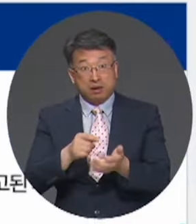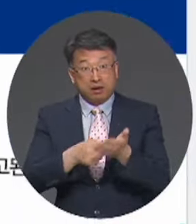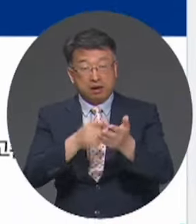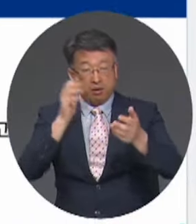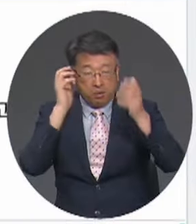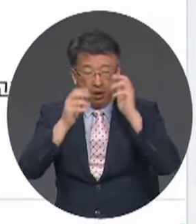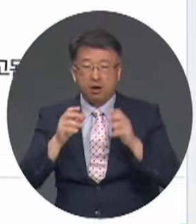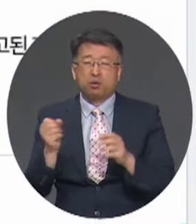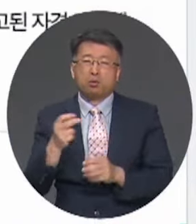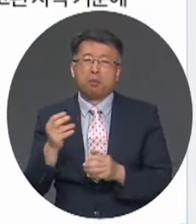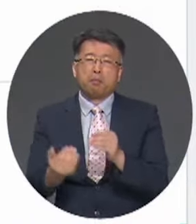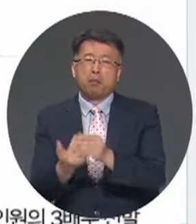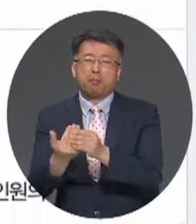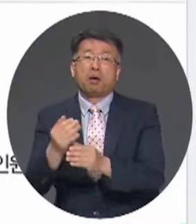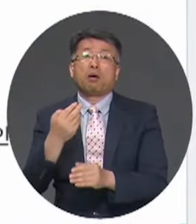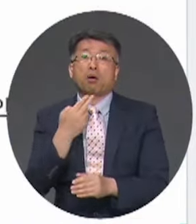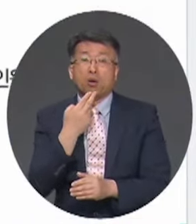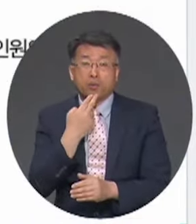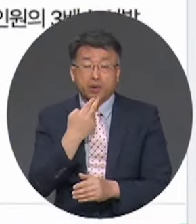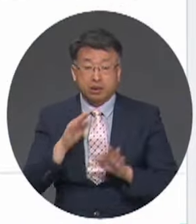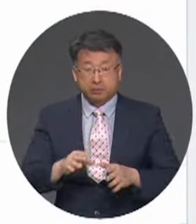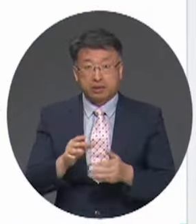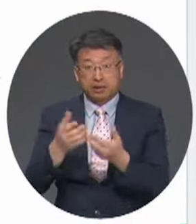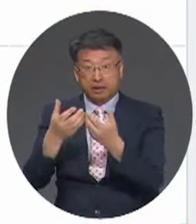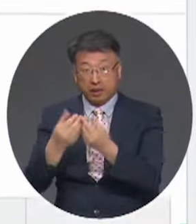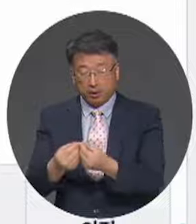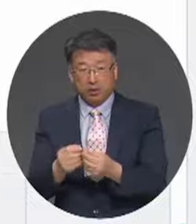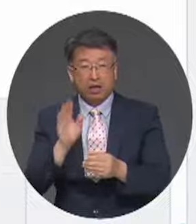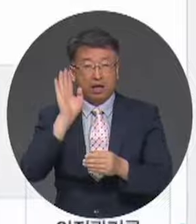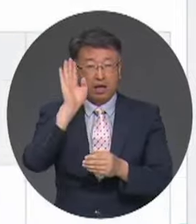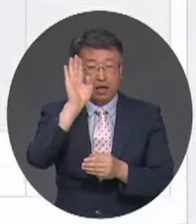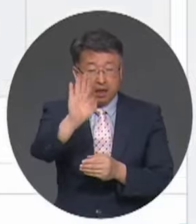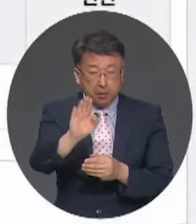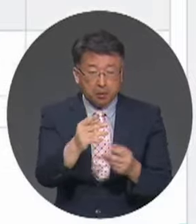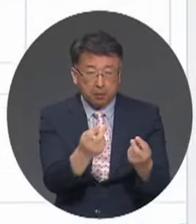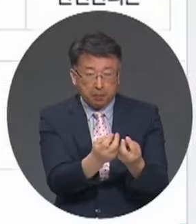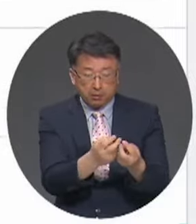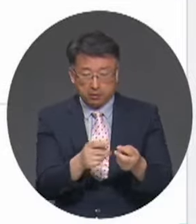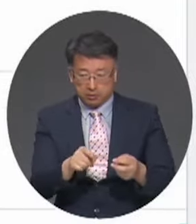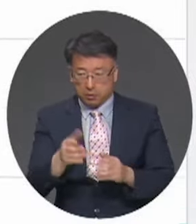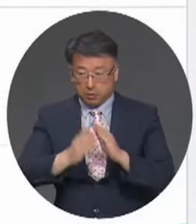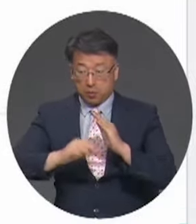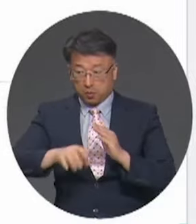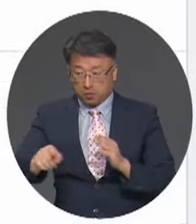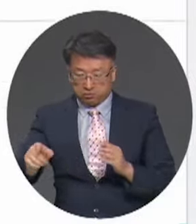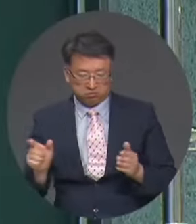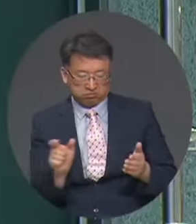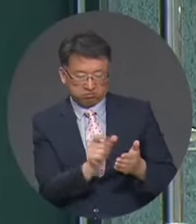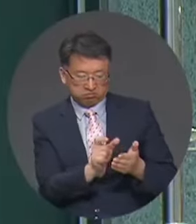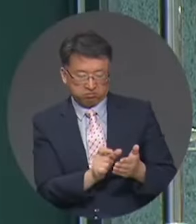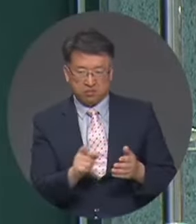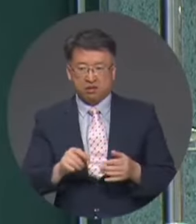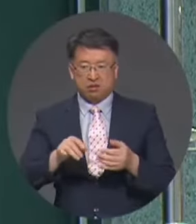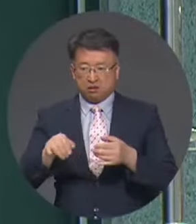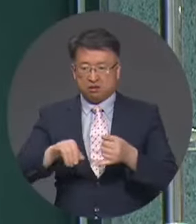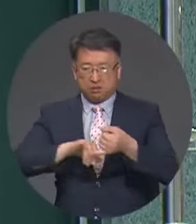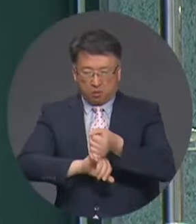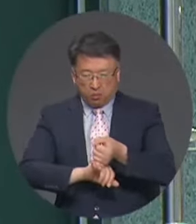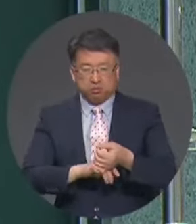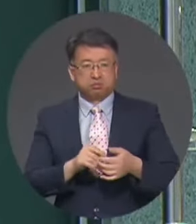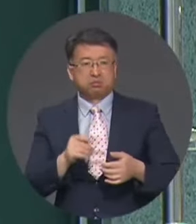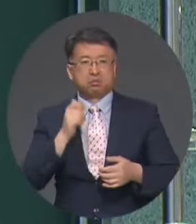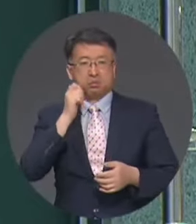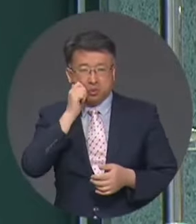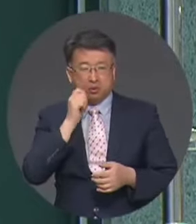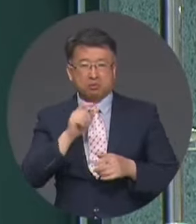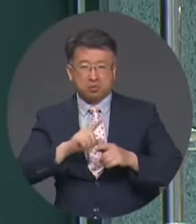혼란과 아픔이 반복되지 않도록 이번 사례는 후속 법적 대응까지 공공기관의 매뉴얼로 남겨질 예정입니다